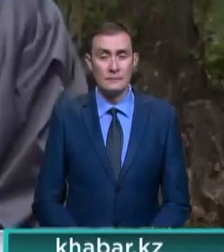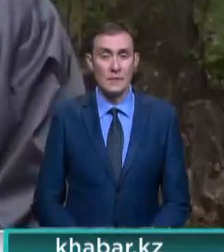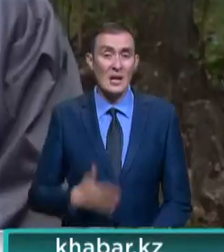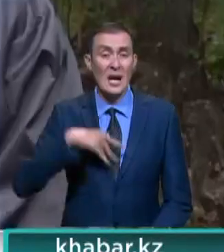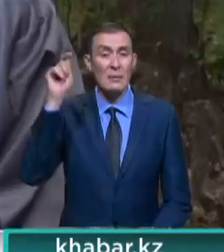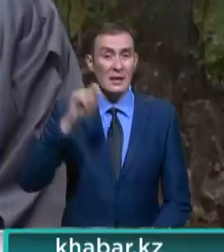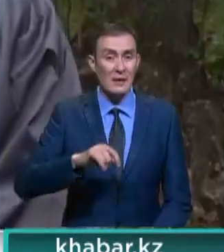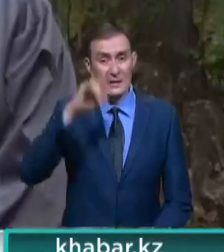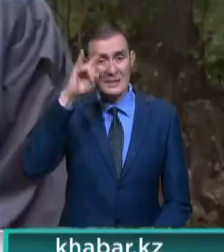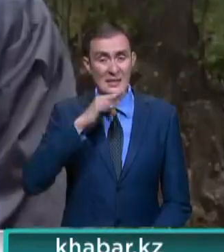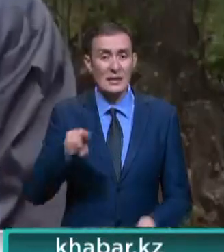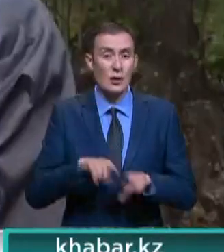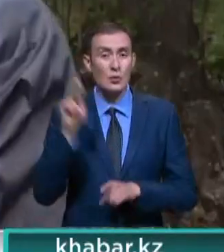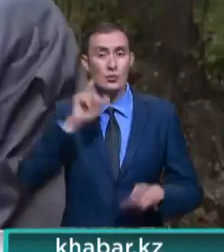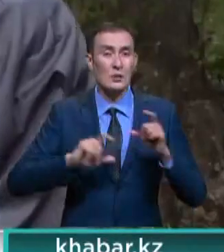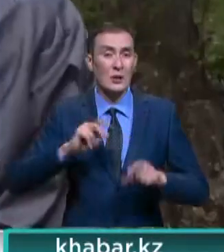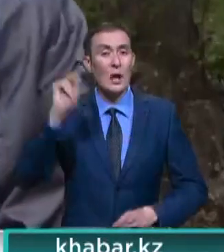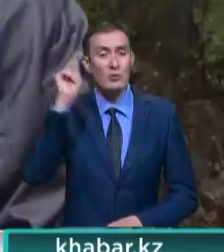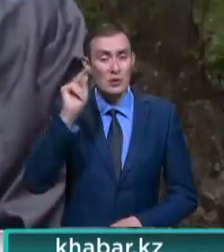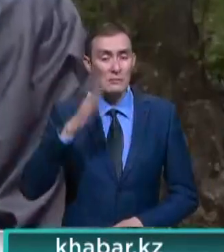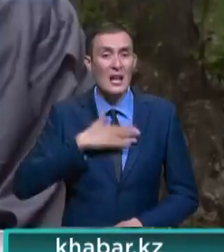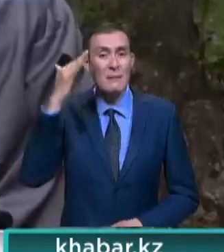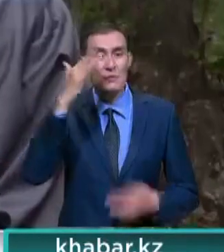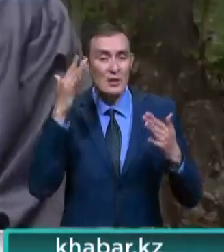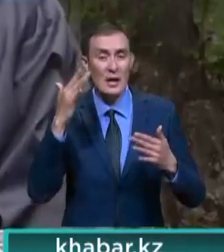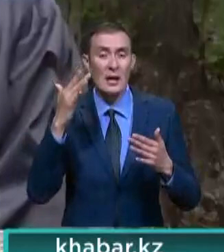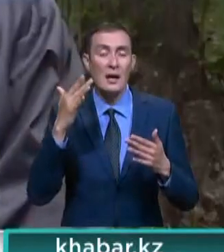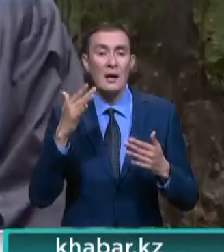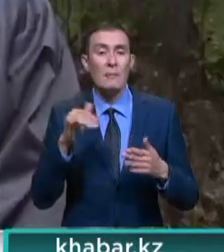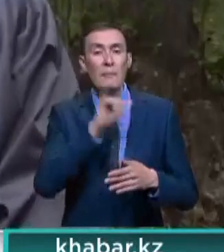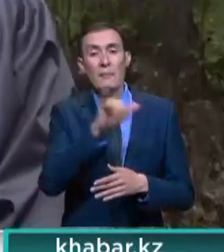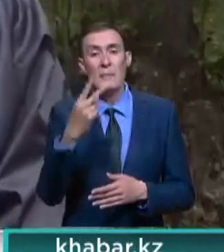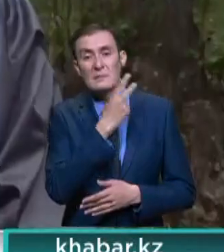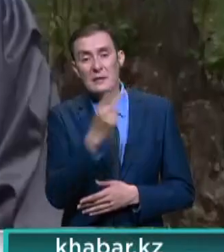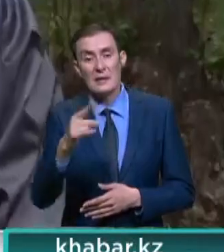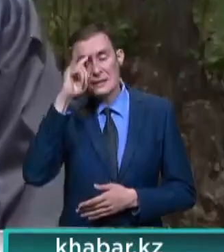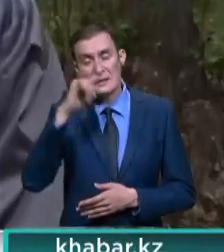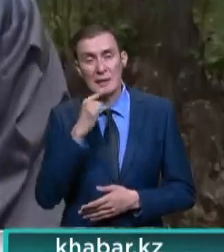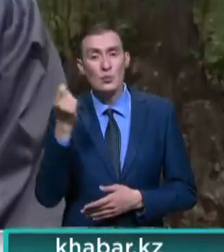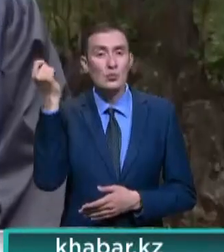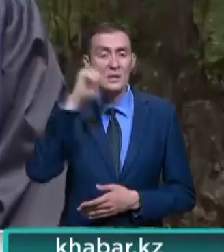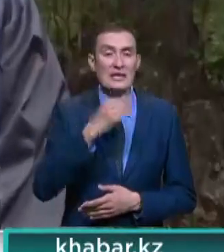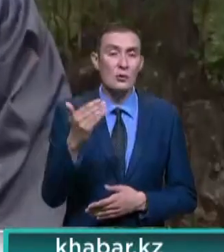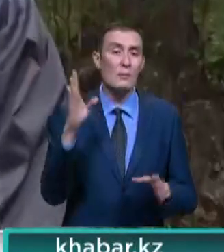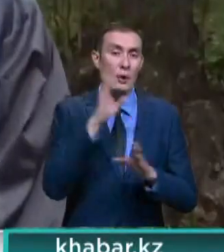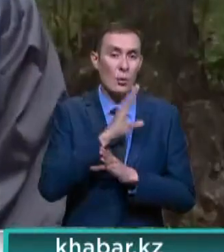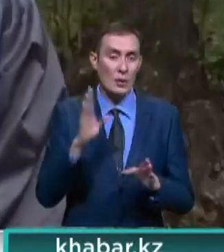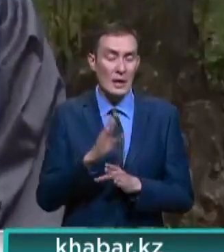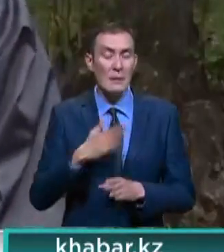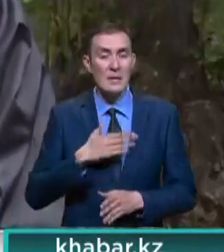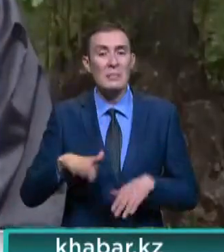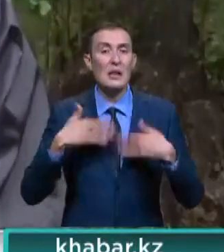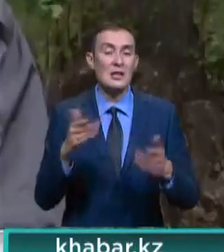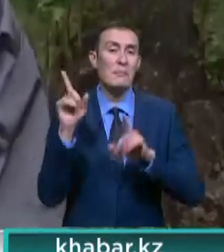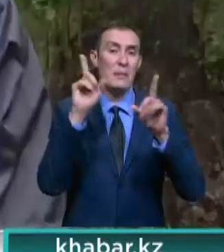Я приехал в Казахстан как студент на обучение. Моя мечта – объехать все уголки этой страны и познакомиться с ее природой. Мне